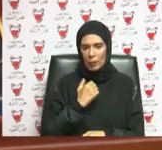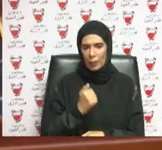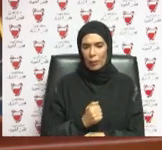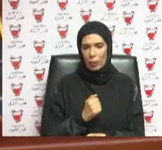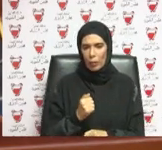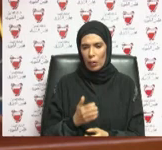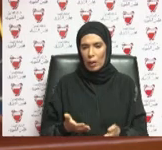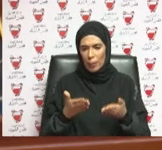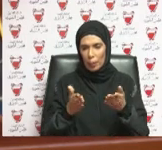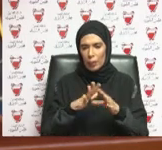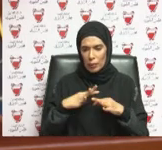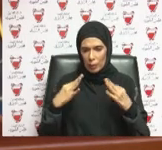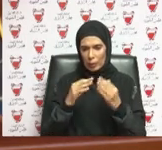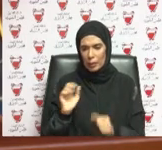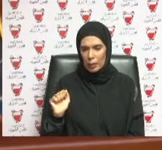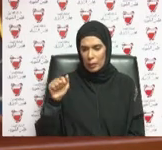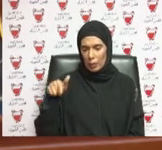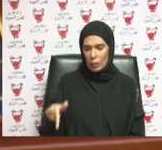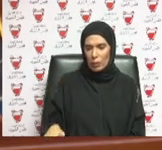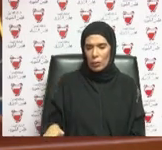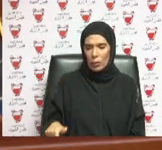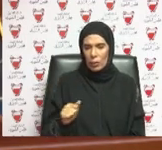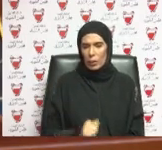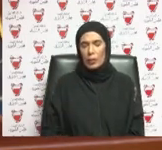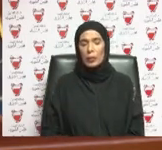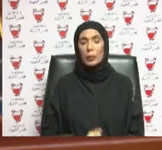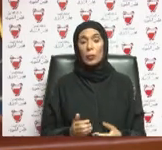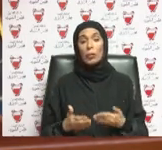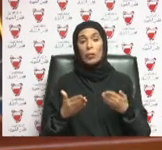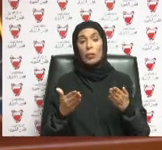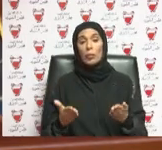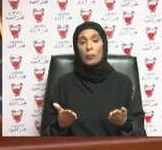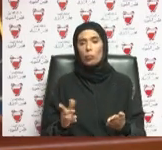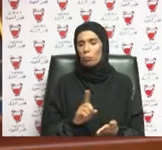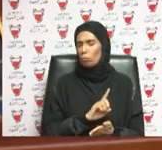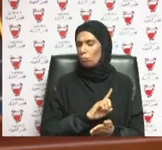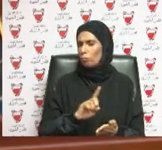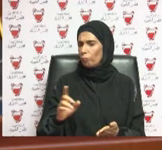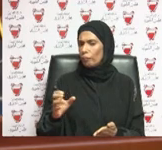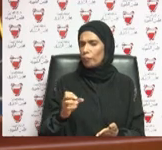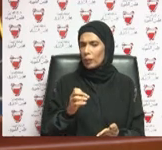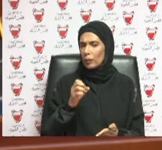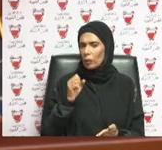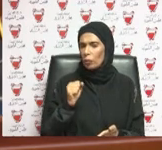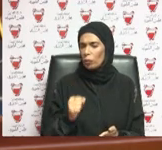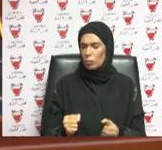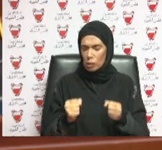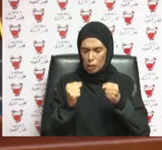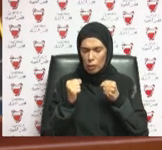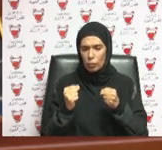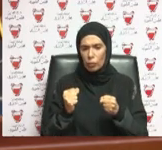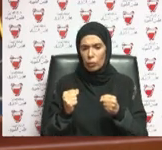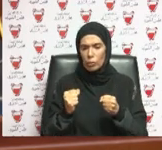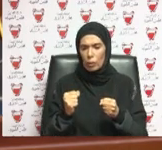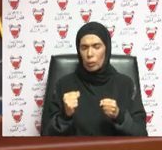الاجتماعية للمواطنين. كانت ميزانية هذه الخدمات لا تمس حتى في أحلك الظروف